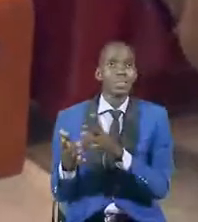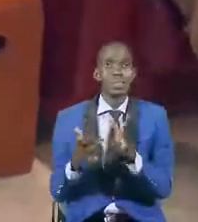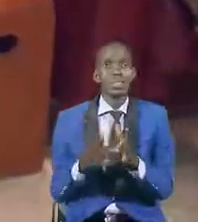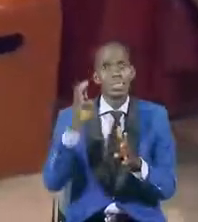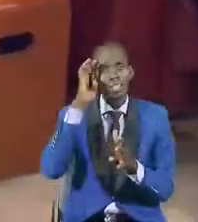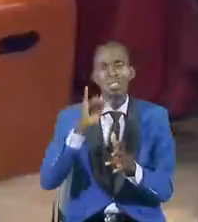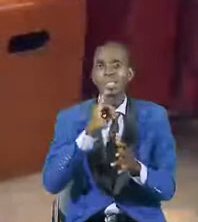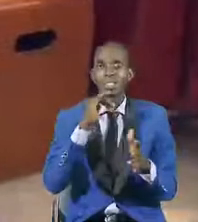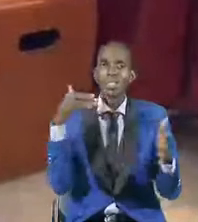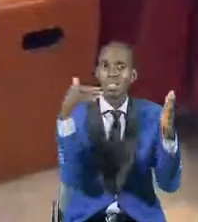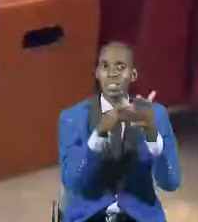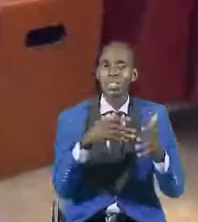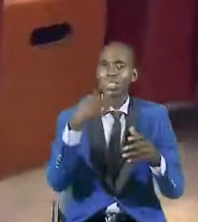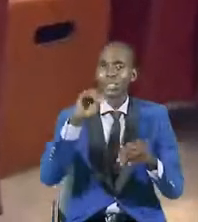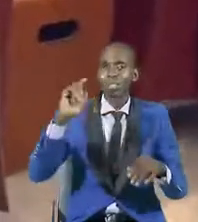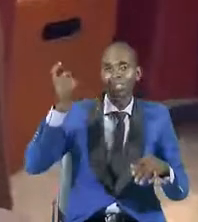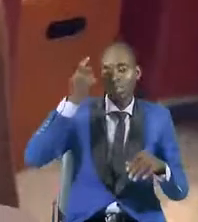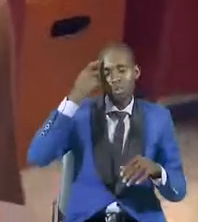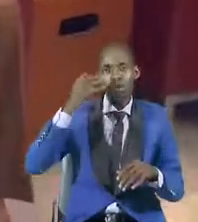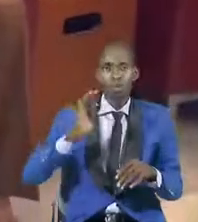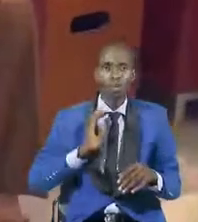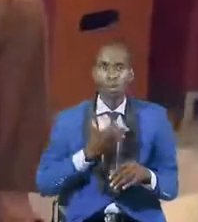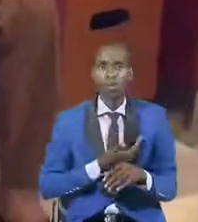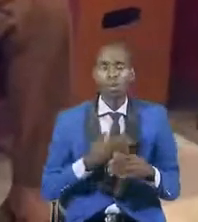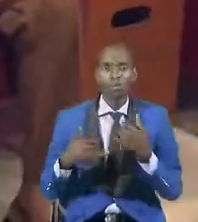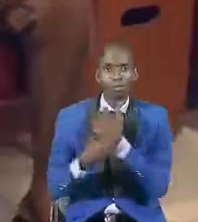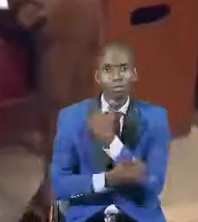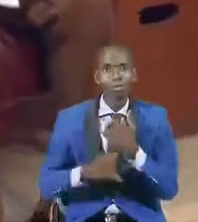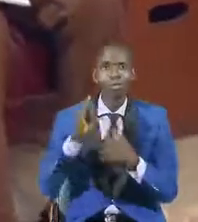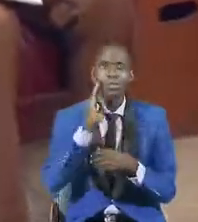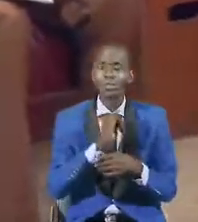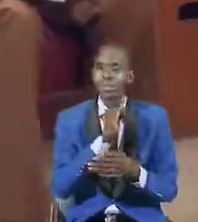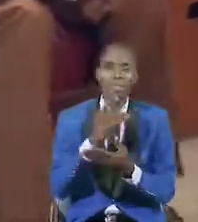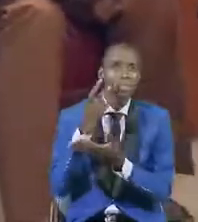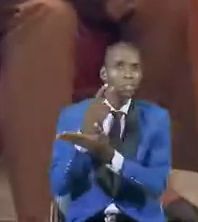voilà, c'est toi qui es contre, tu es contre César. Et ils vont,